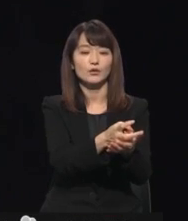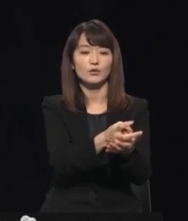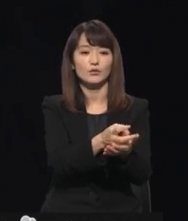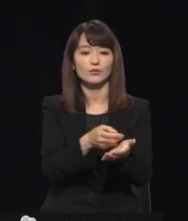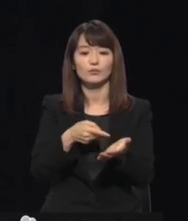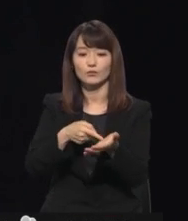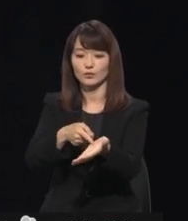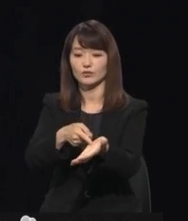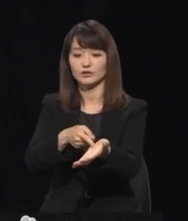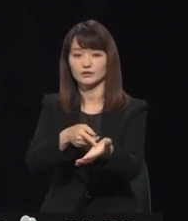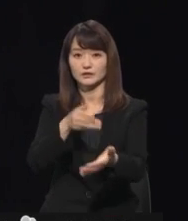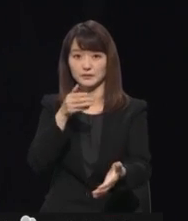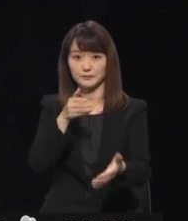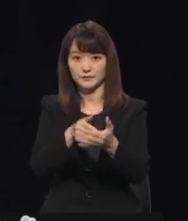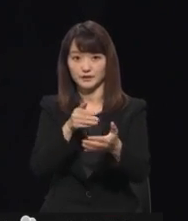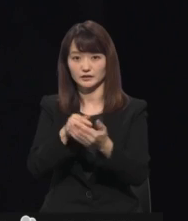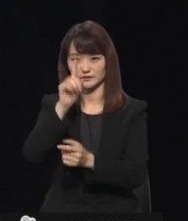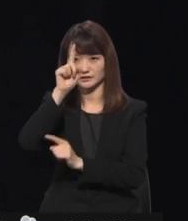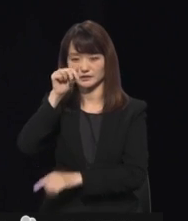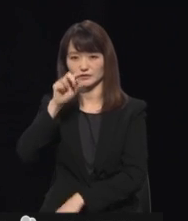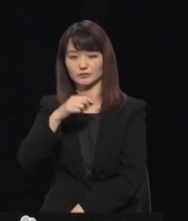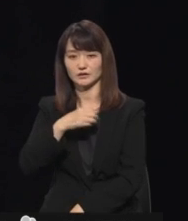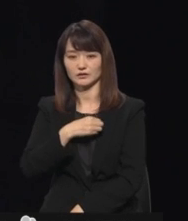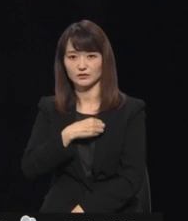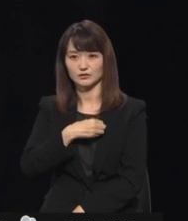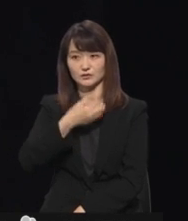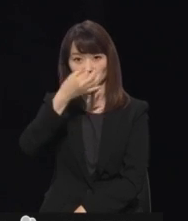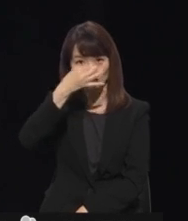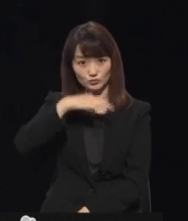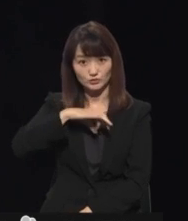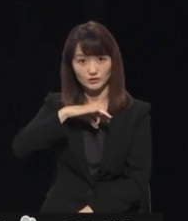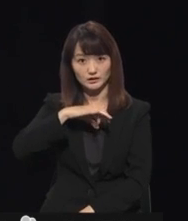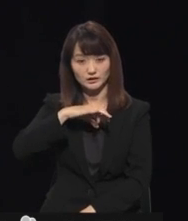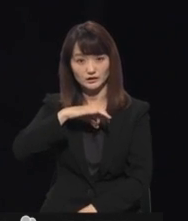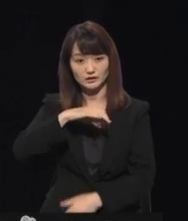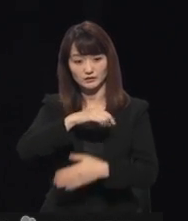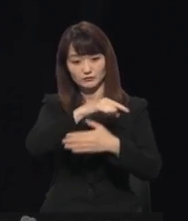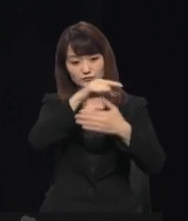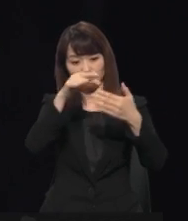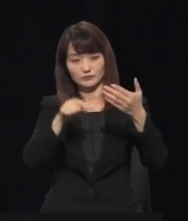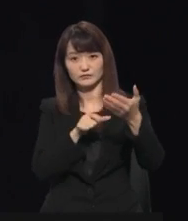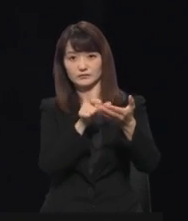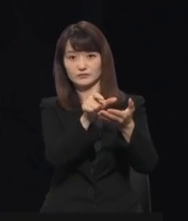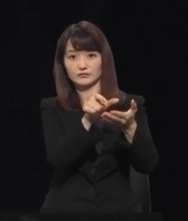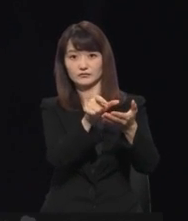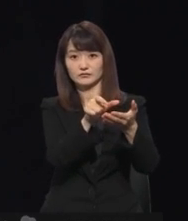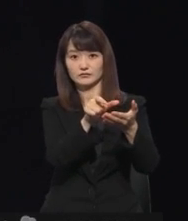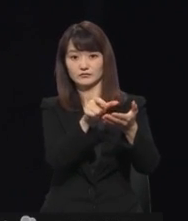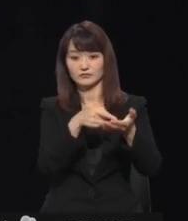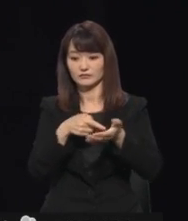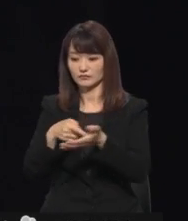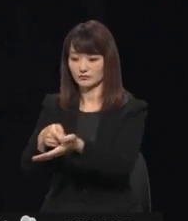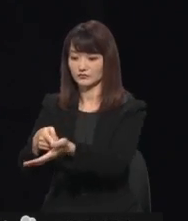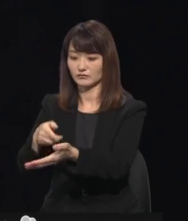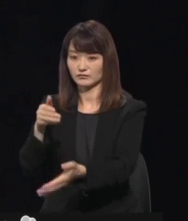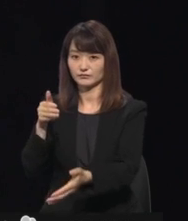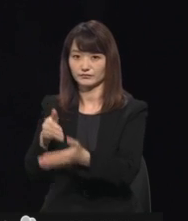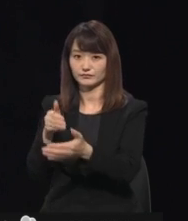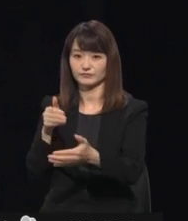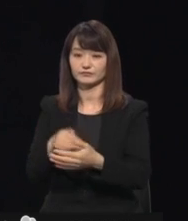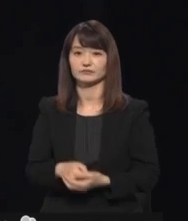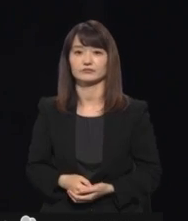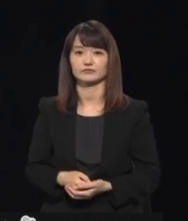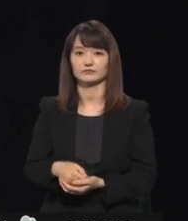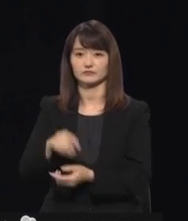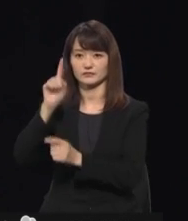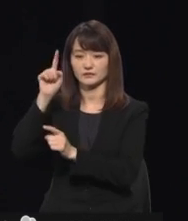이재명 의원에게 유리했던 조항들이 들어있던 당원 개정안이 부절 부결된 것을 두고 비명이